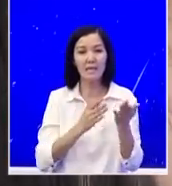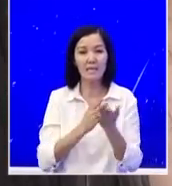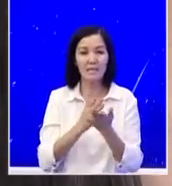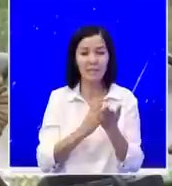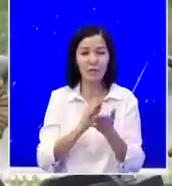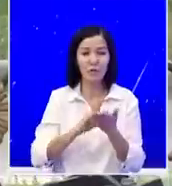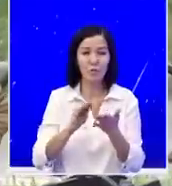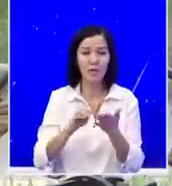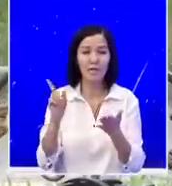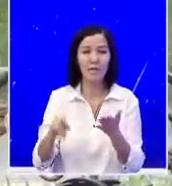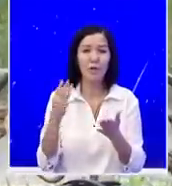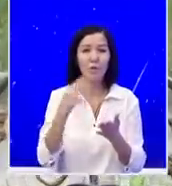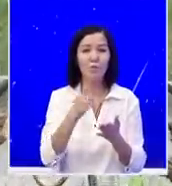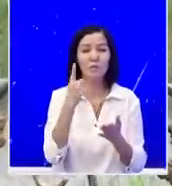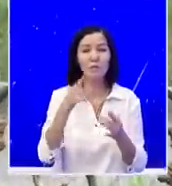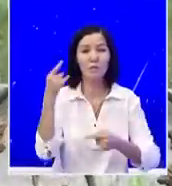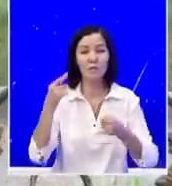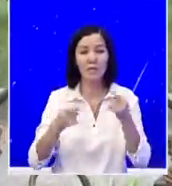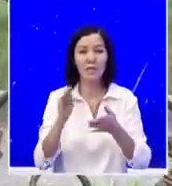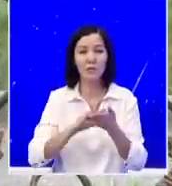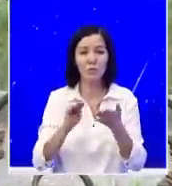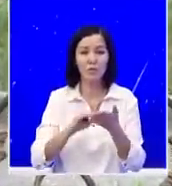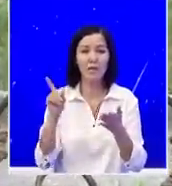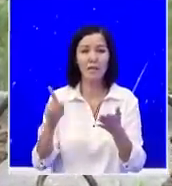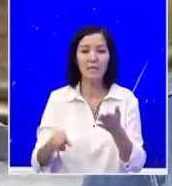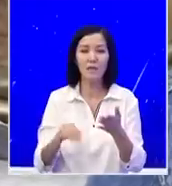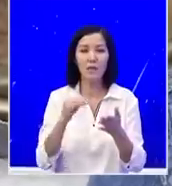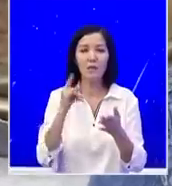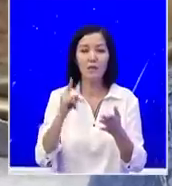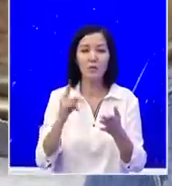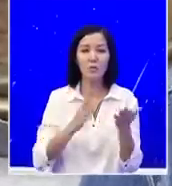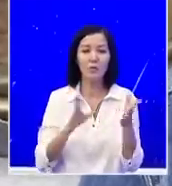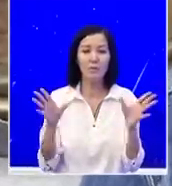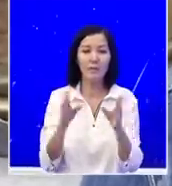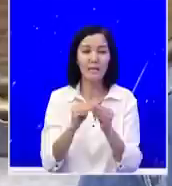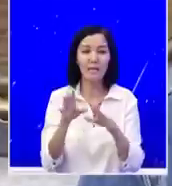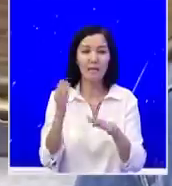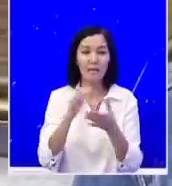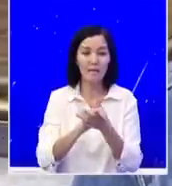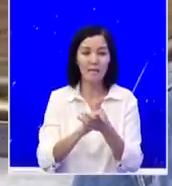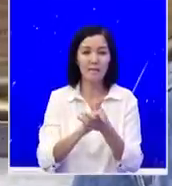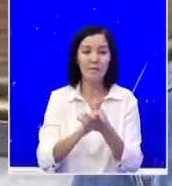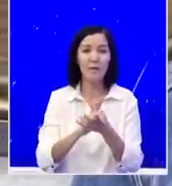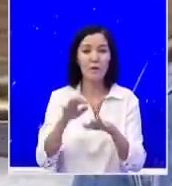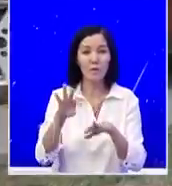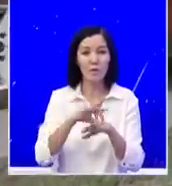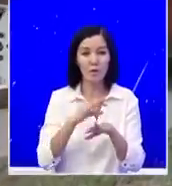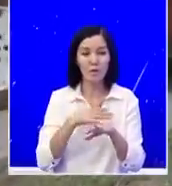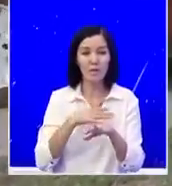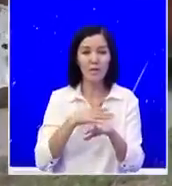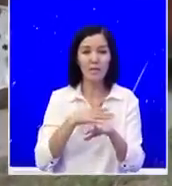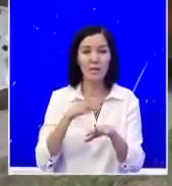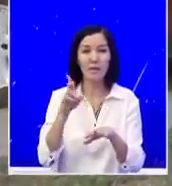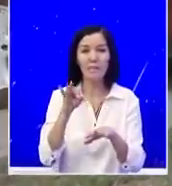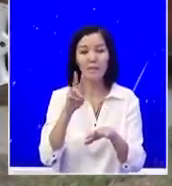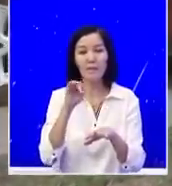отанасы Самал 31-ші арна корреспонденті. Екеуі Жетсу телеарнасында қызметте жүргенде танысып, көңіл жарастырған. Арна басшысы